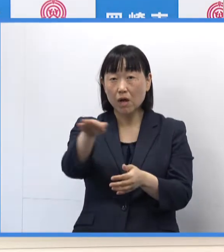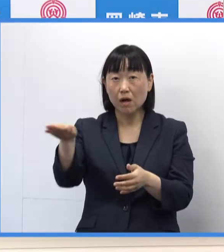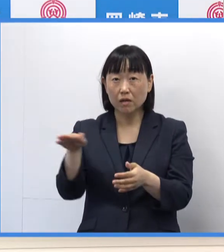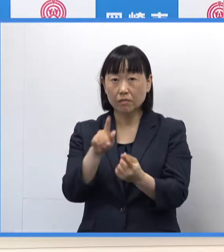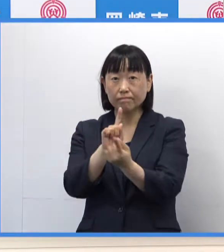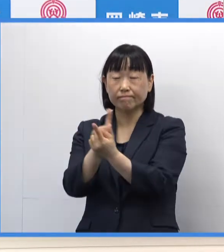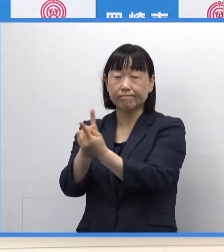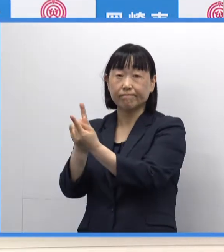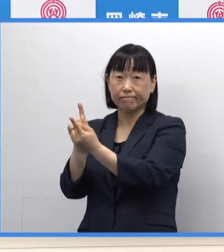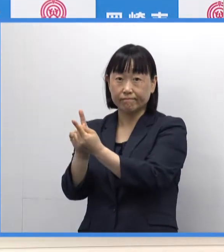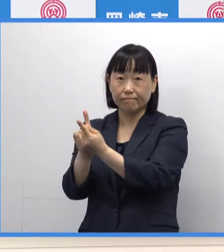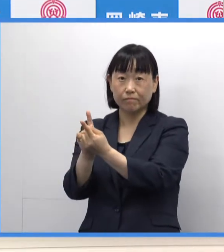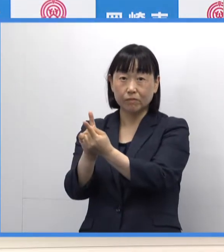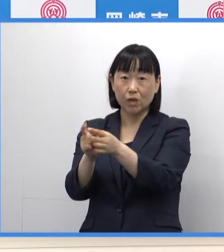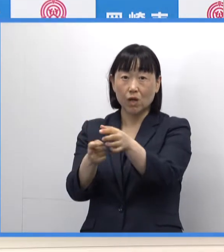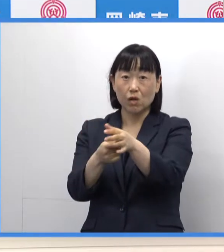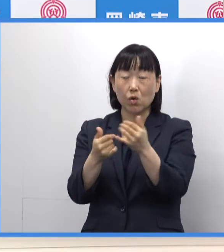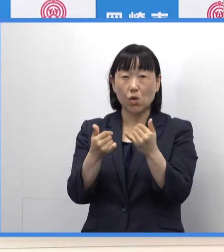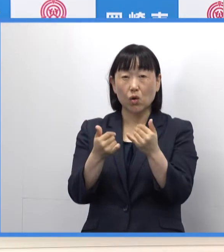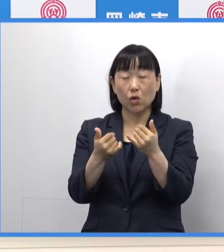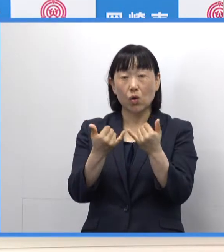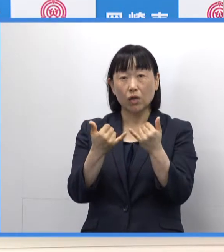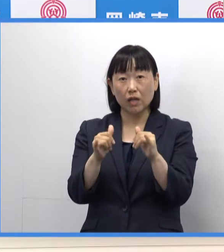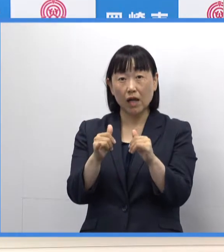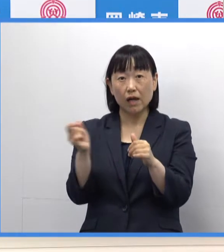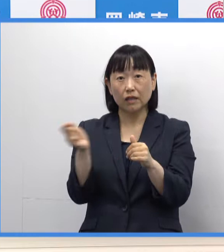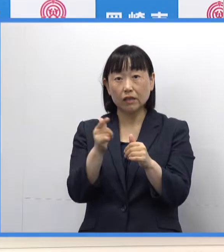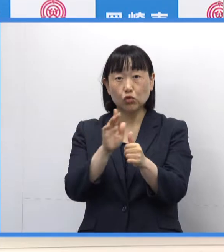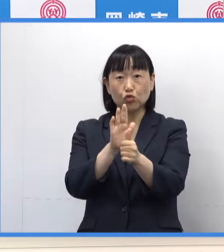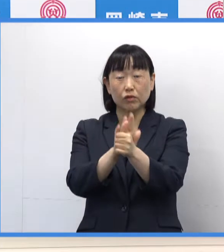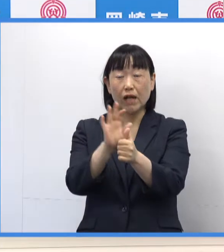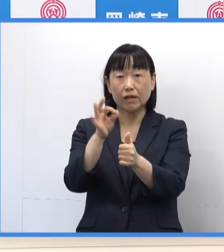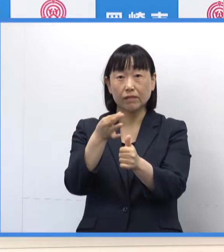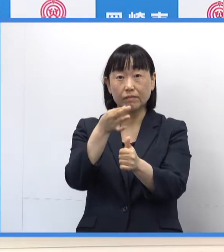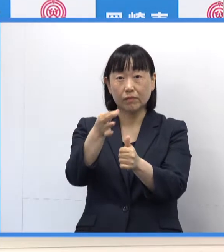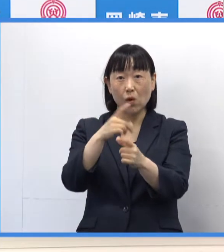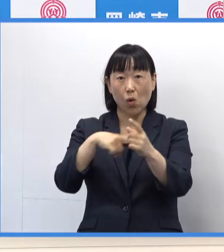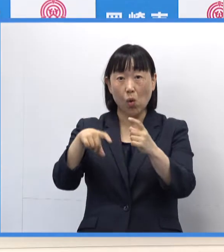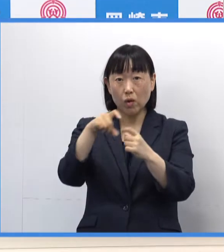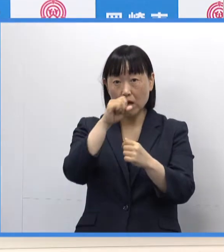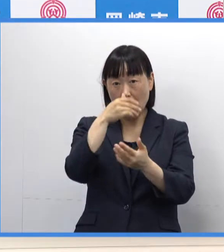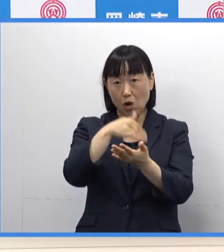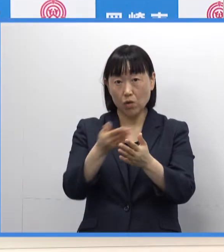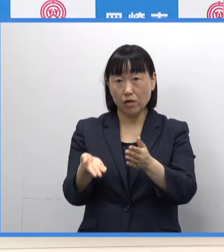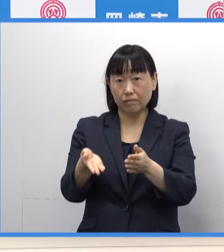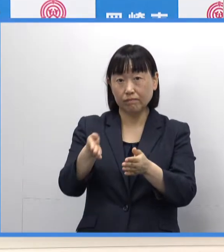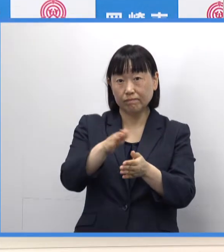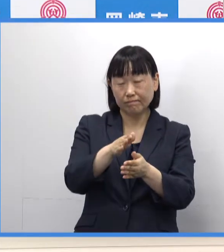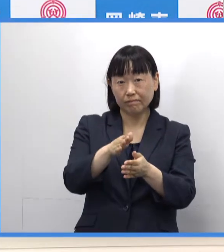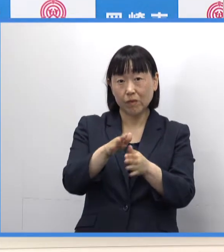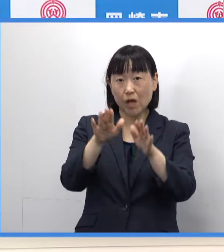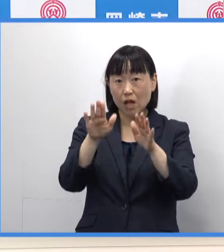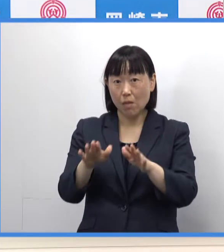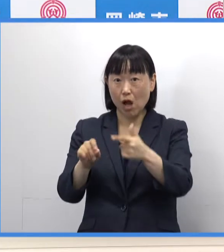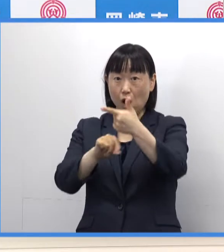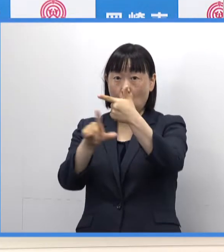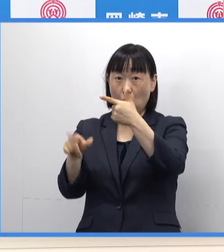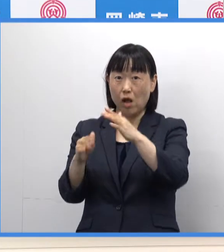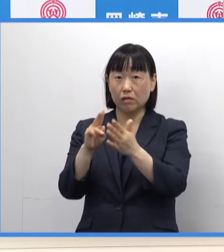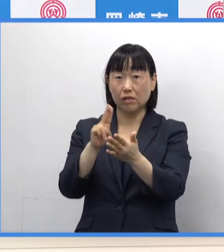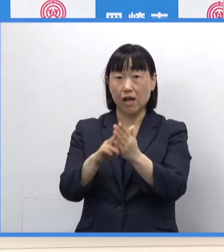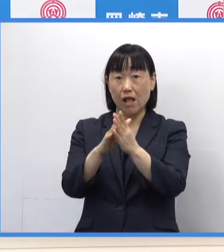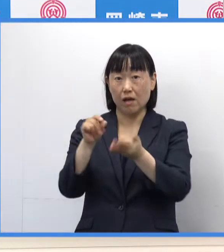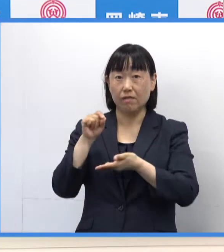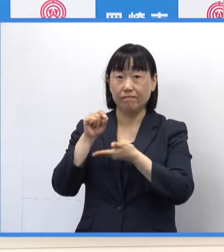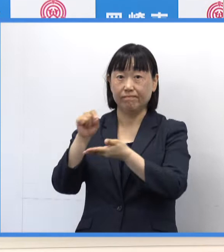の皆様に農業者緊急支援金を支給するための追加補正予算を開会中の6月定例会に提